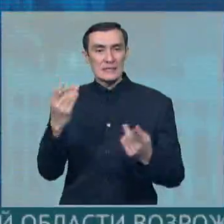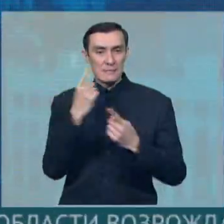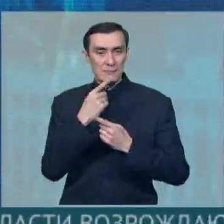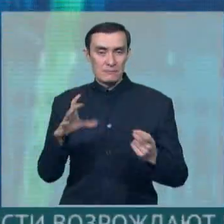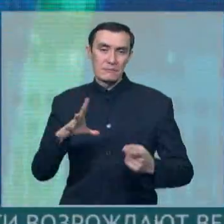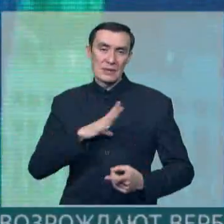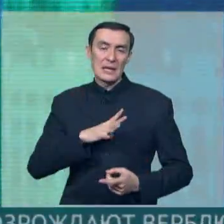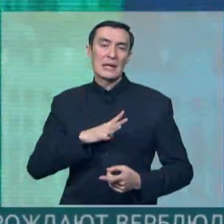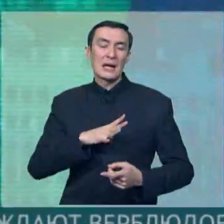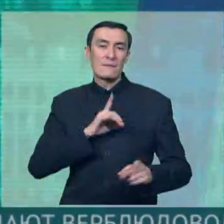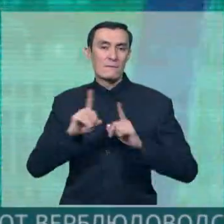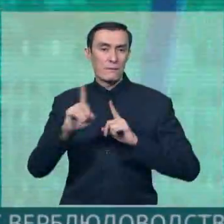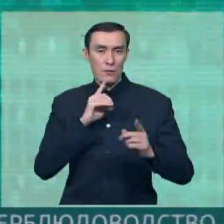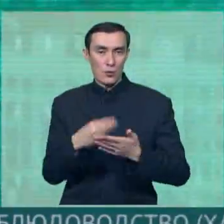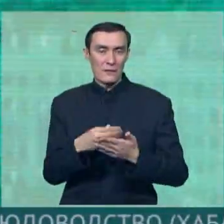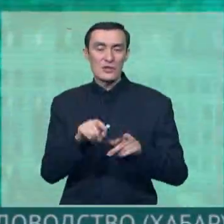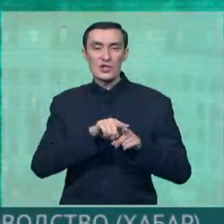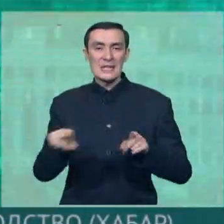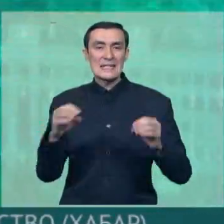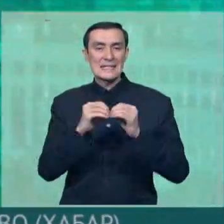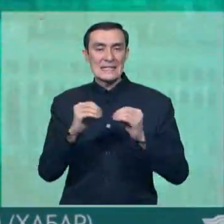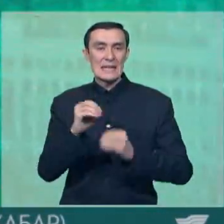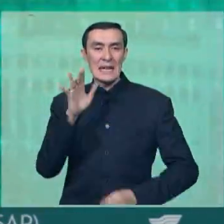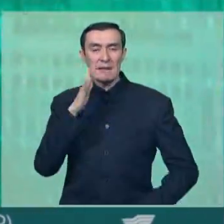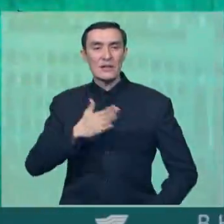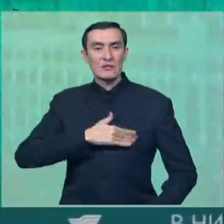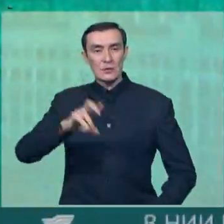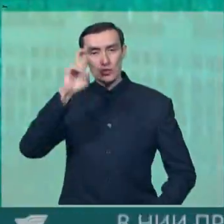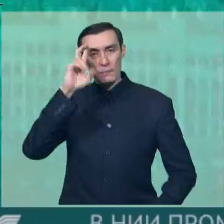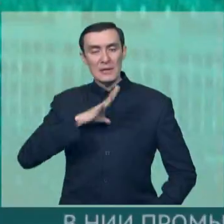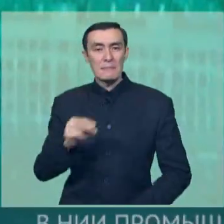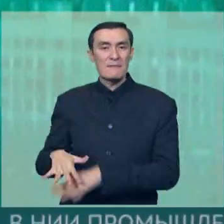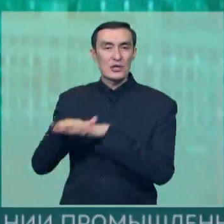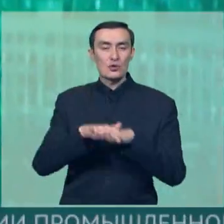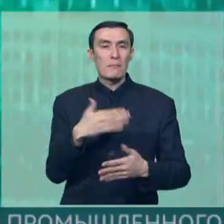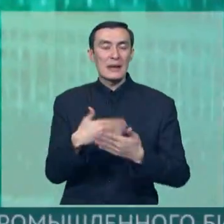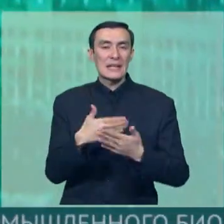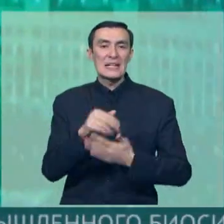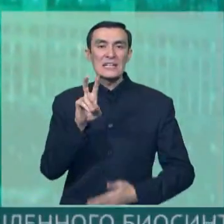сегодня была озвучена на полях инвестфорума. За 10 лет в нашу страну было привлечено порядка